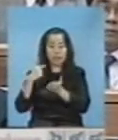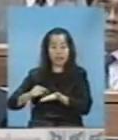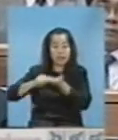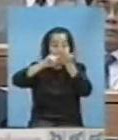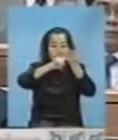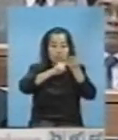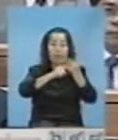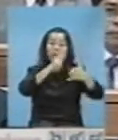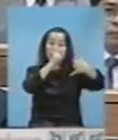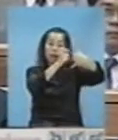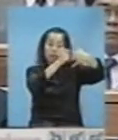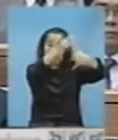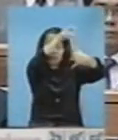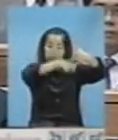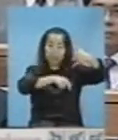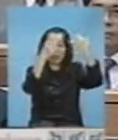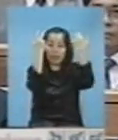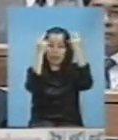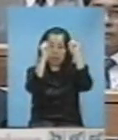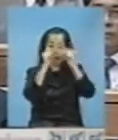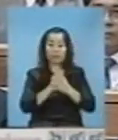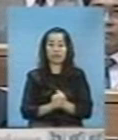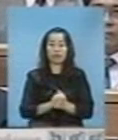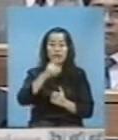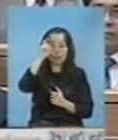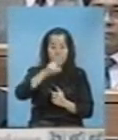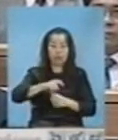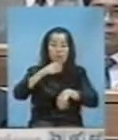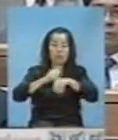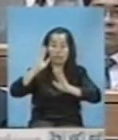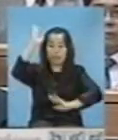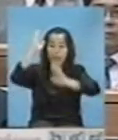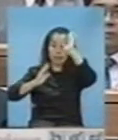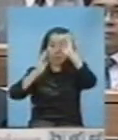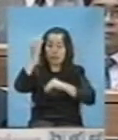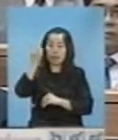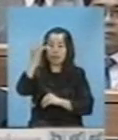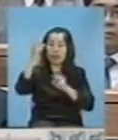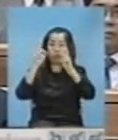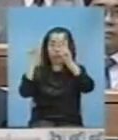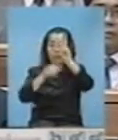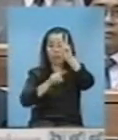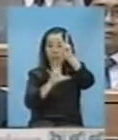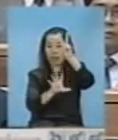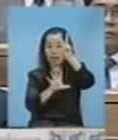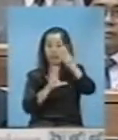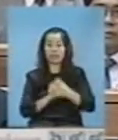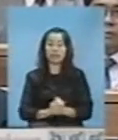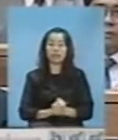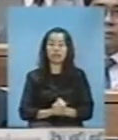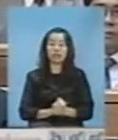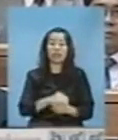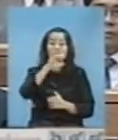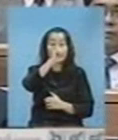ติอภิปรายไม่ไว้วางใจนายกรัฐมนตรีต้องใช้เสียงไม่น้อยกว่า2ใน5สภ